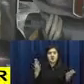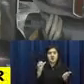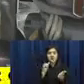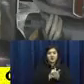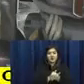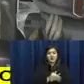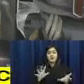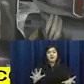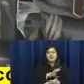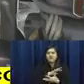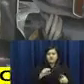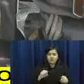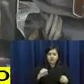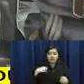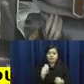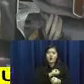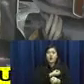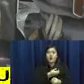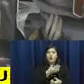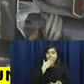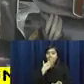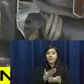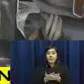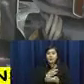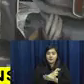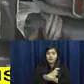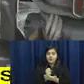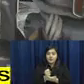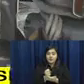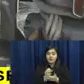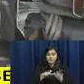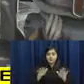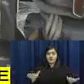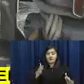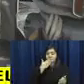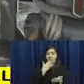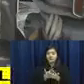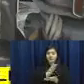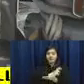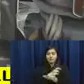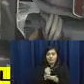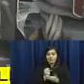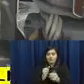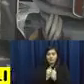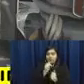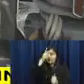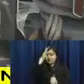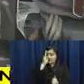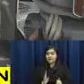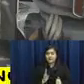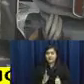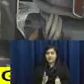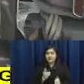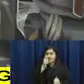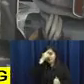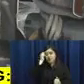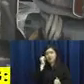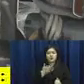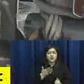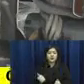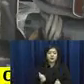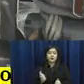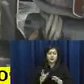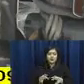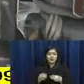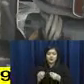magandang relasyon ng ating anak sa Panginoon. Bakit? Kasi andoon yung pagpapabayanan natin.